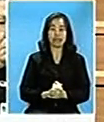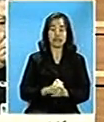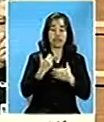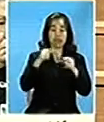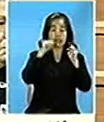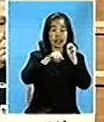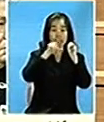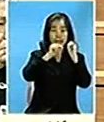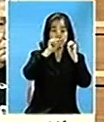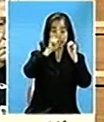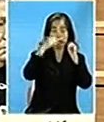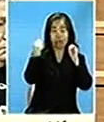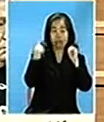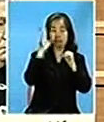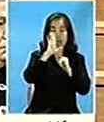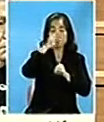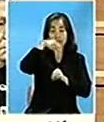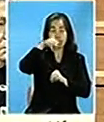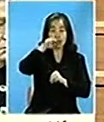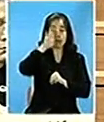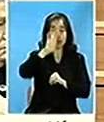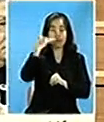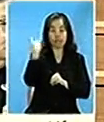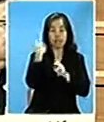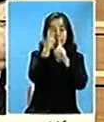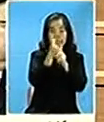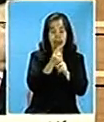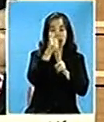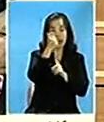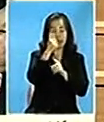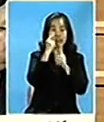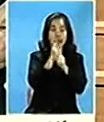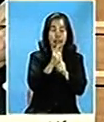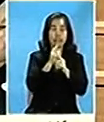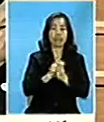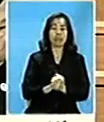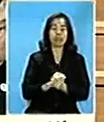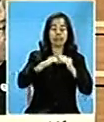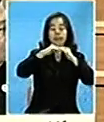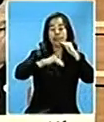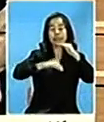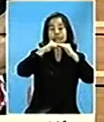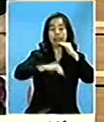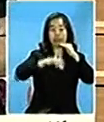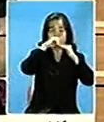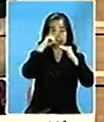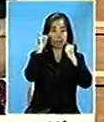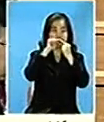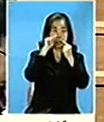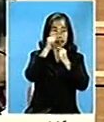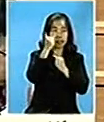า21นะครับของพรบทั้ง2นะครับซึ่งก็ถือว่ายังอยู่ในสิ่งที่เหมาะสมอยู่